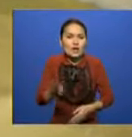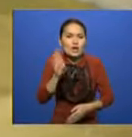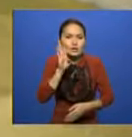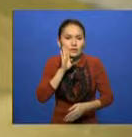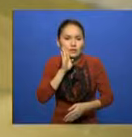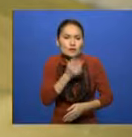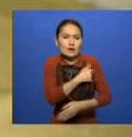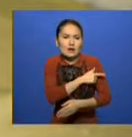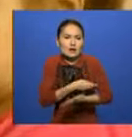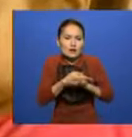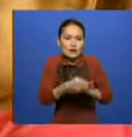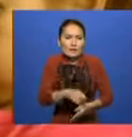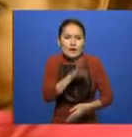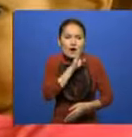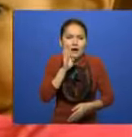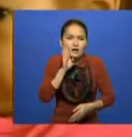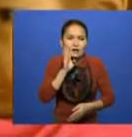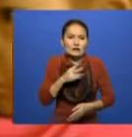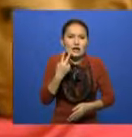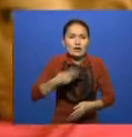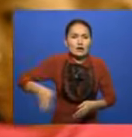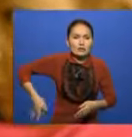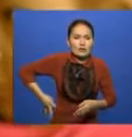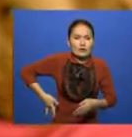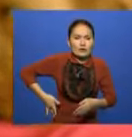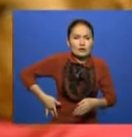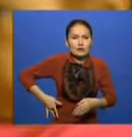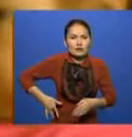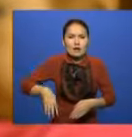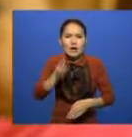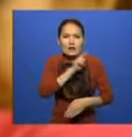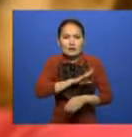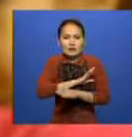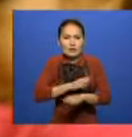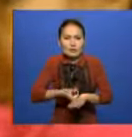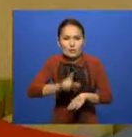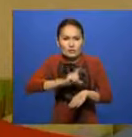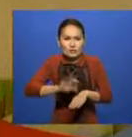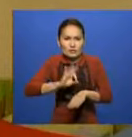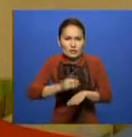жатқанда дәрігерлер анасына қыздың екі бүйрегі бірдей істемей қалды деген ауыр хабарды естіртеді.